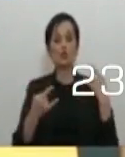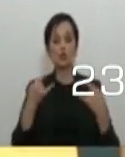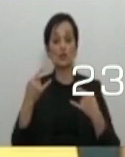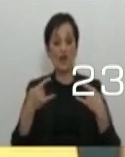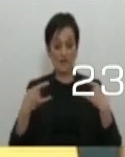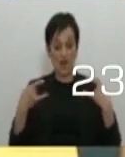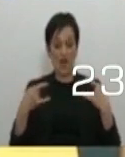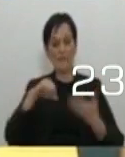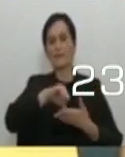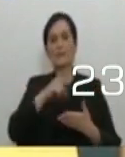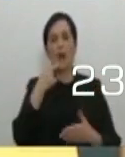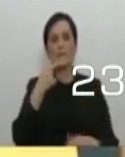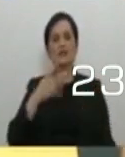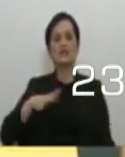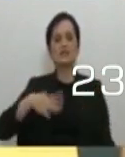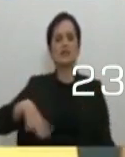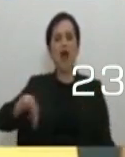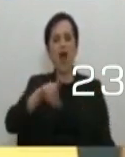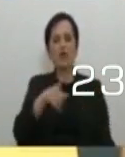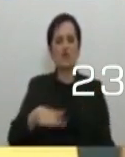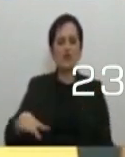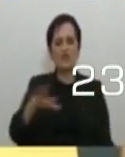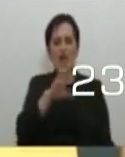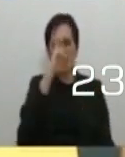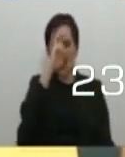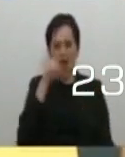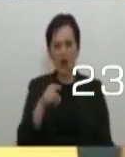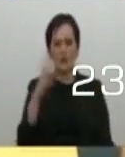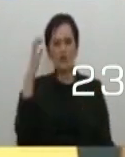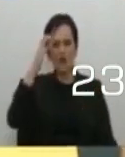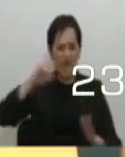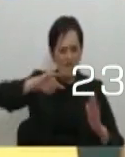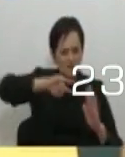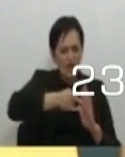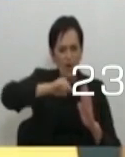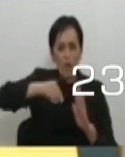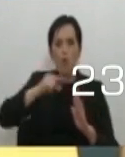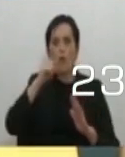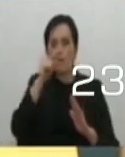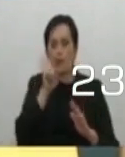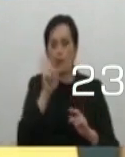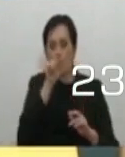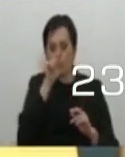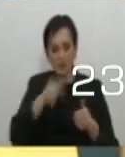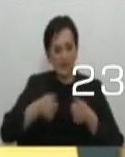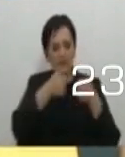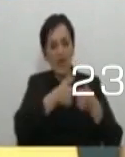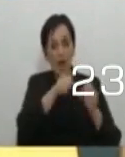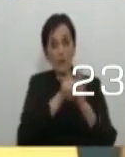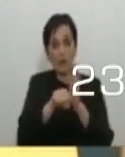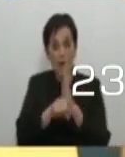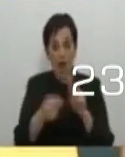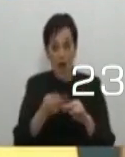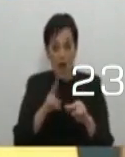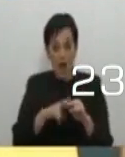ეთერში და ამბობს, რომ საქართველო ეს ქვეყანა, რომლის ხელისუფლებაც შავხელებს ეძებს, რომ პუტინს დაეხმაროს კვლევებში. აი ამ